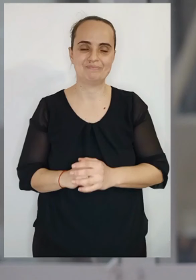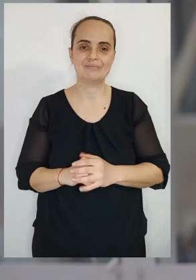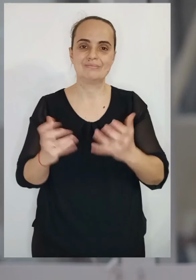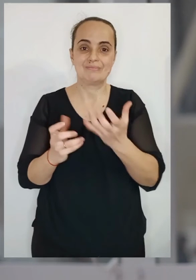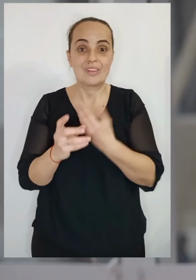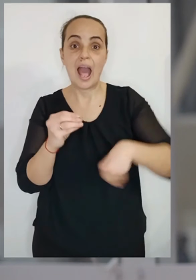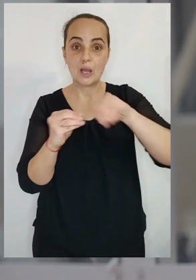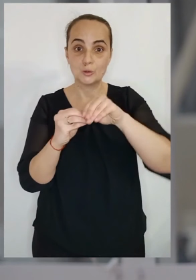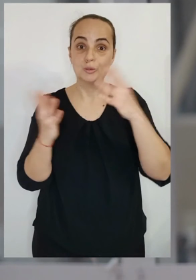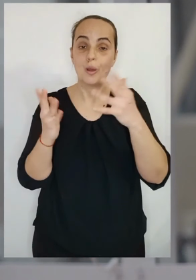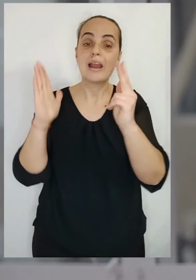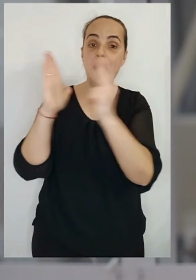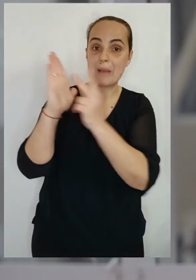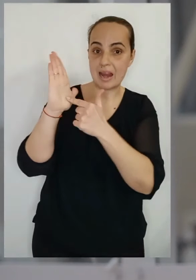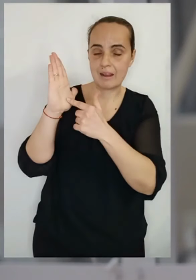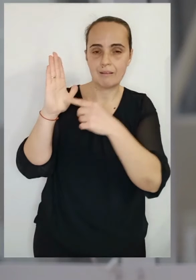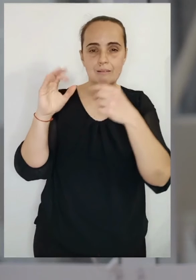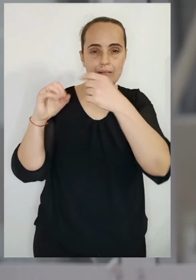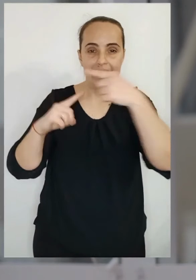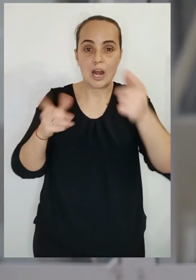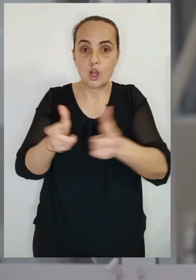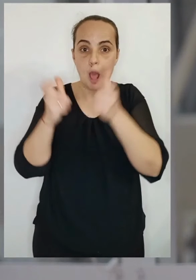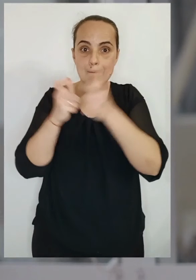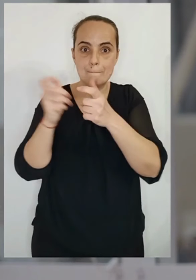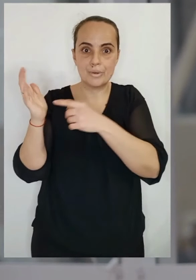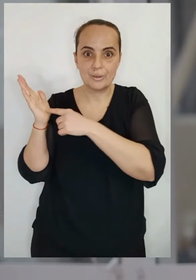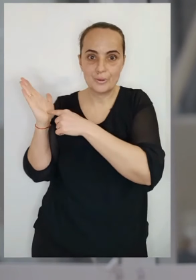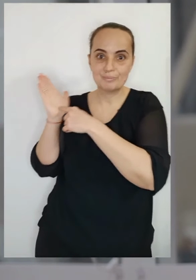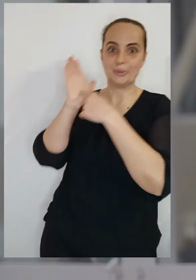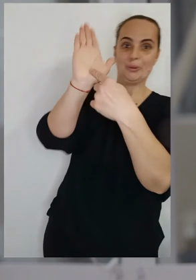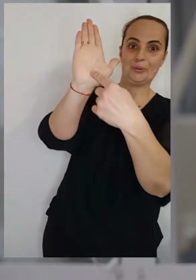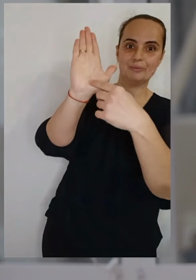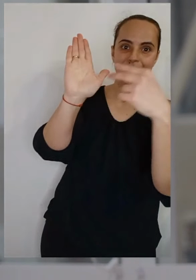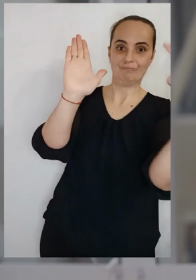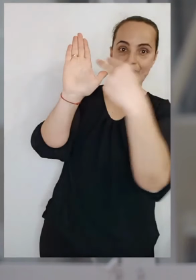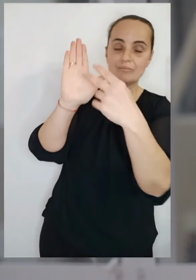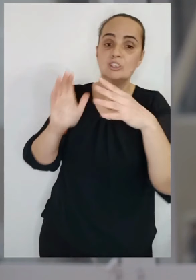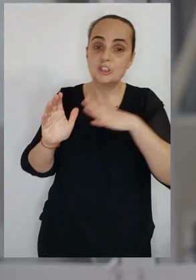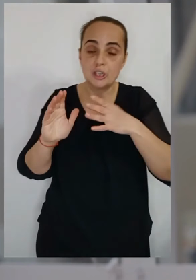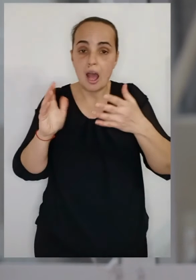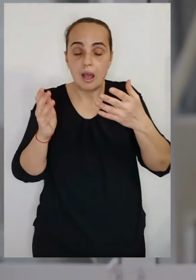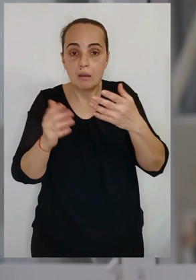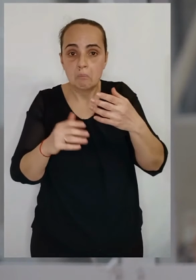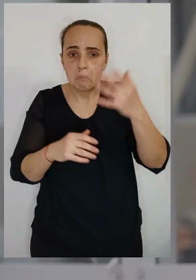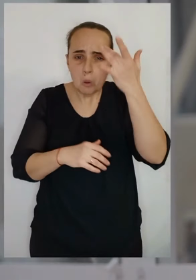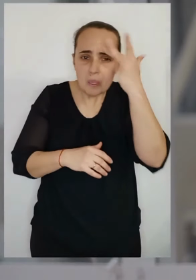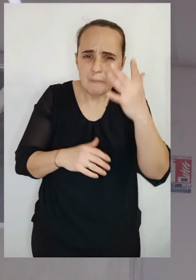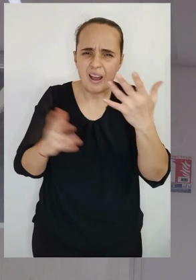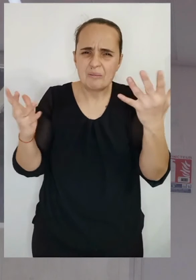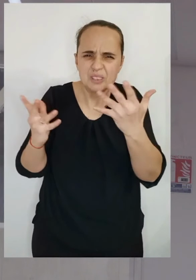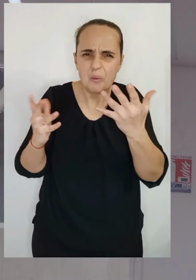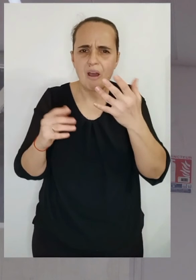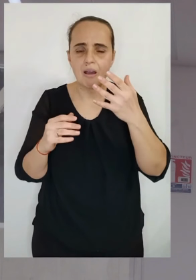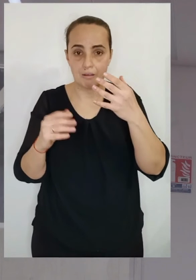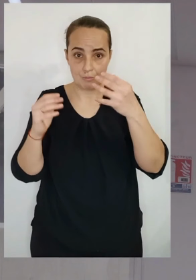Juste rajouter, le label c'est aussi un coup de projecteur pour nos clubs sur des sports qui sont peut-être moins connus et qui aujourd'hui vont